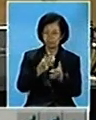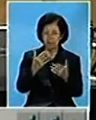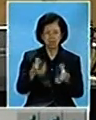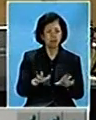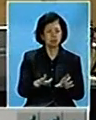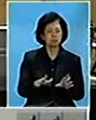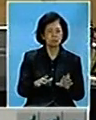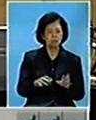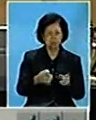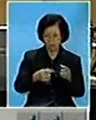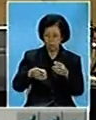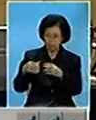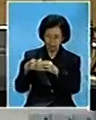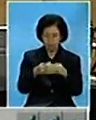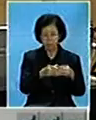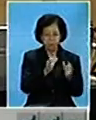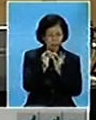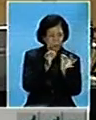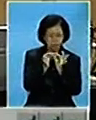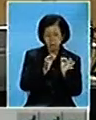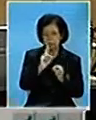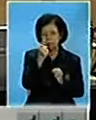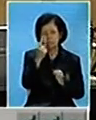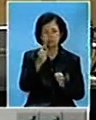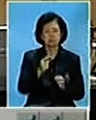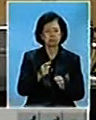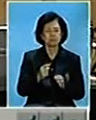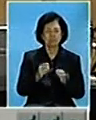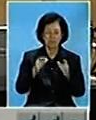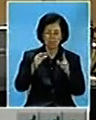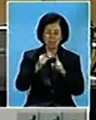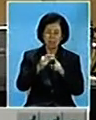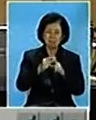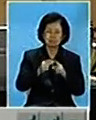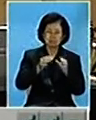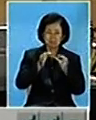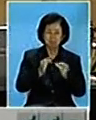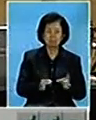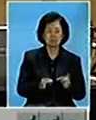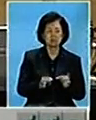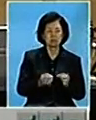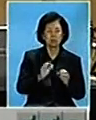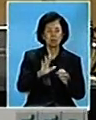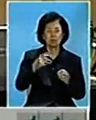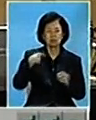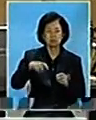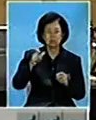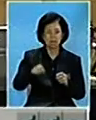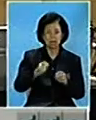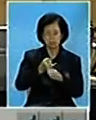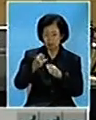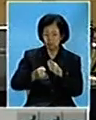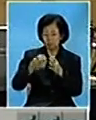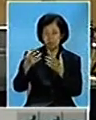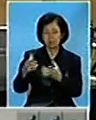เราจะมาวิจัยมาอภิปรายคำตัดสินหรือคำชี้ขาดหรือคำวิจัยของศาลซึ่งได้เสร็จสิ้นไปแล้วเ